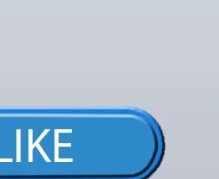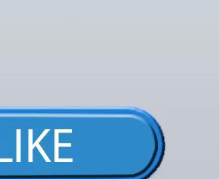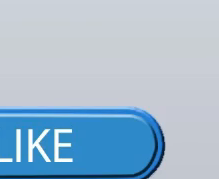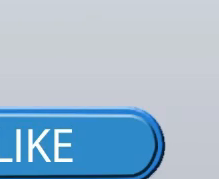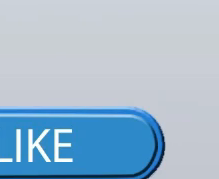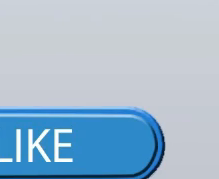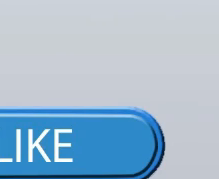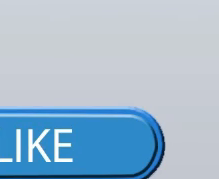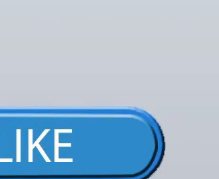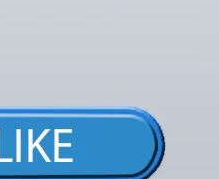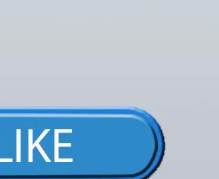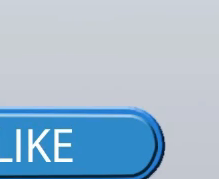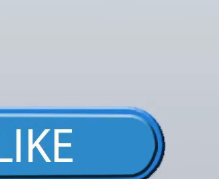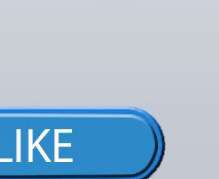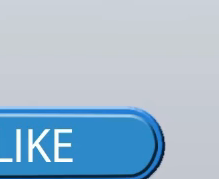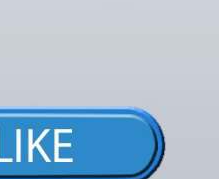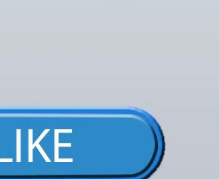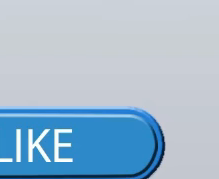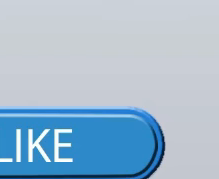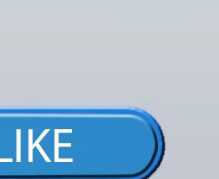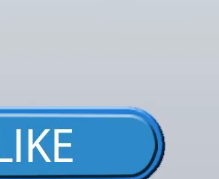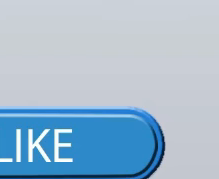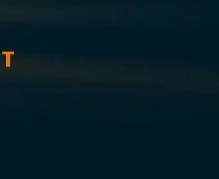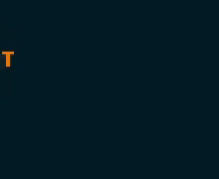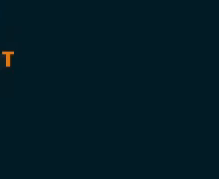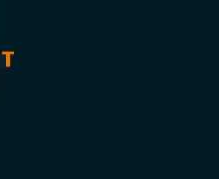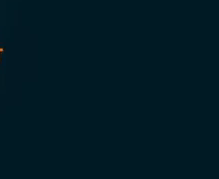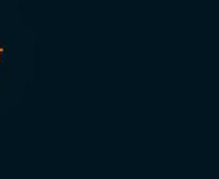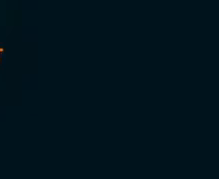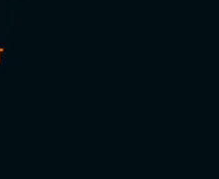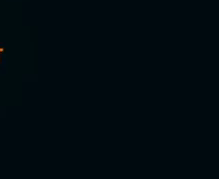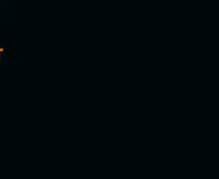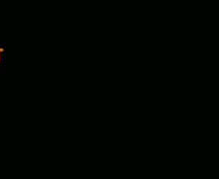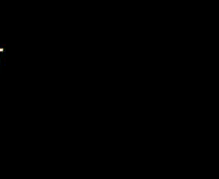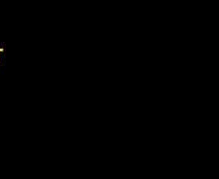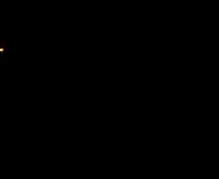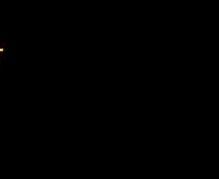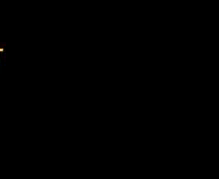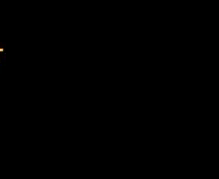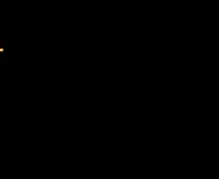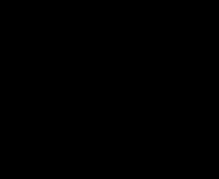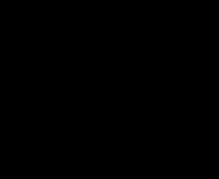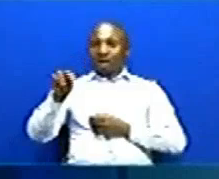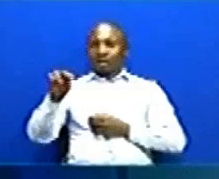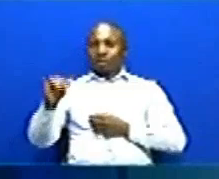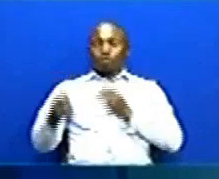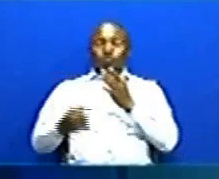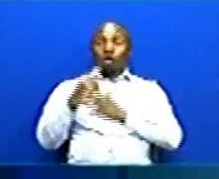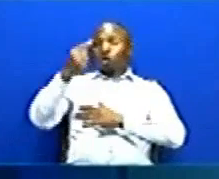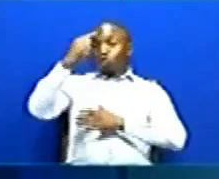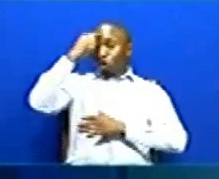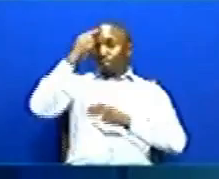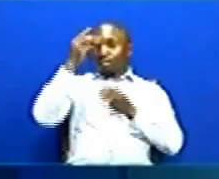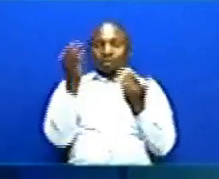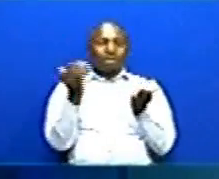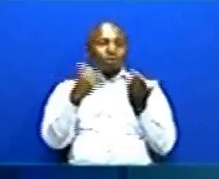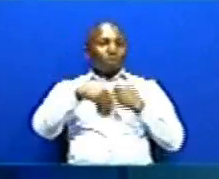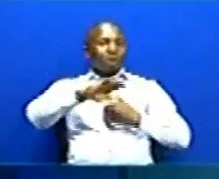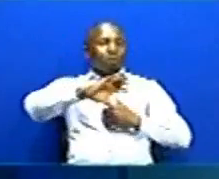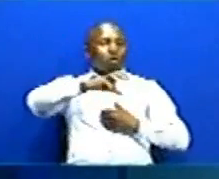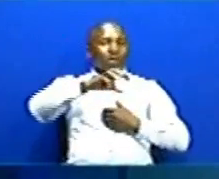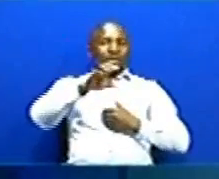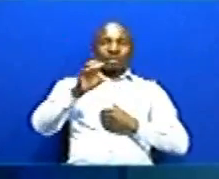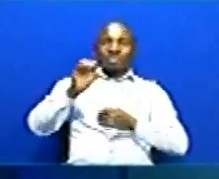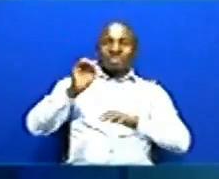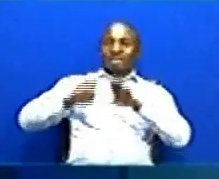siku, usisahau kusubscribe, kisha like na comment. Gilly Bonny Online TV. Tuleke sasa mkoani